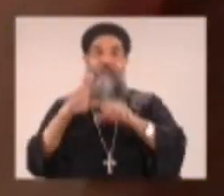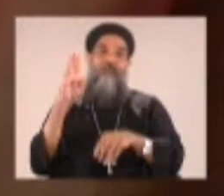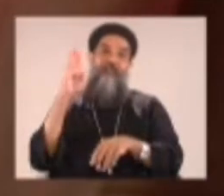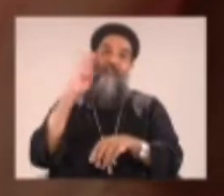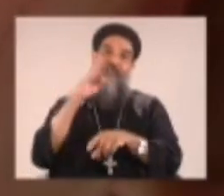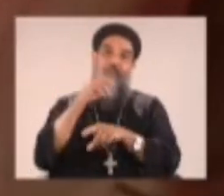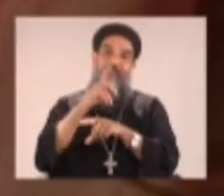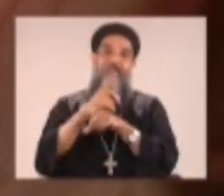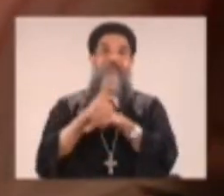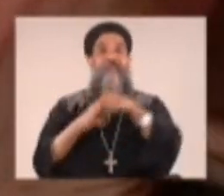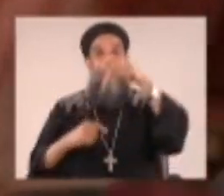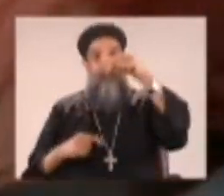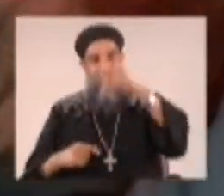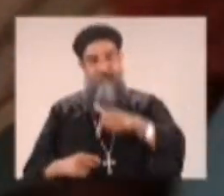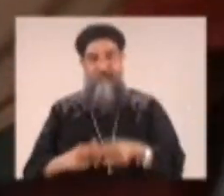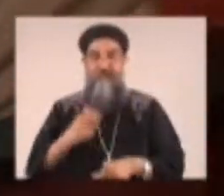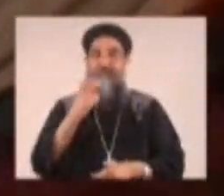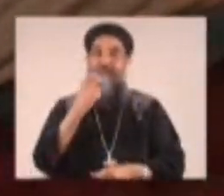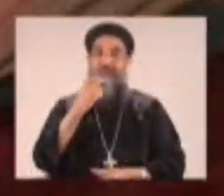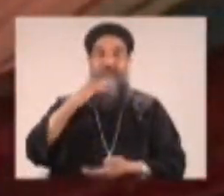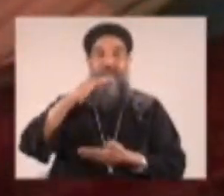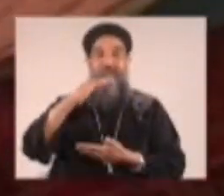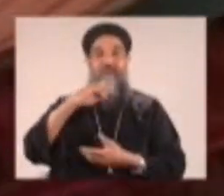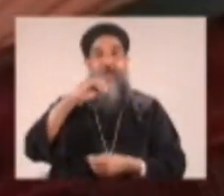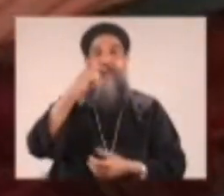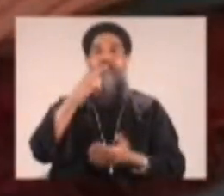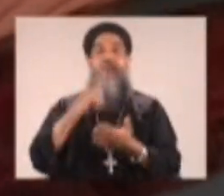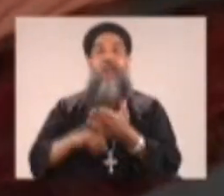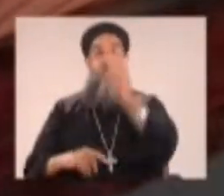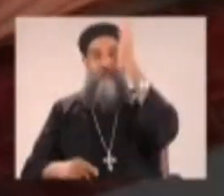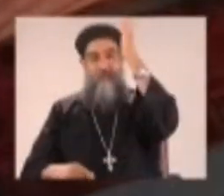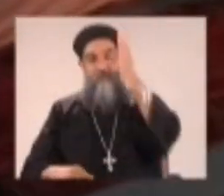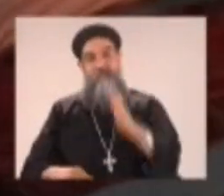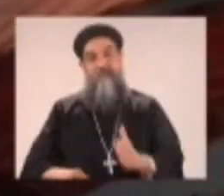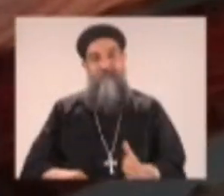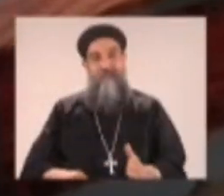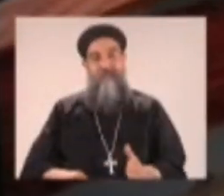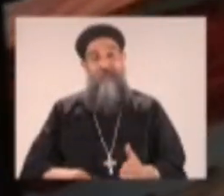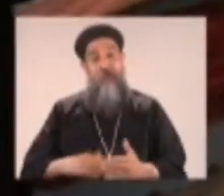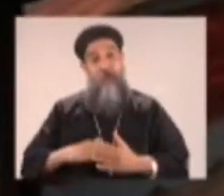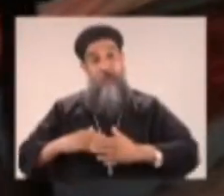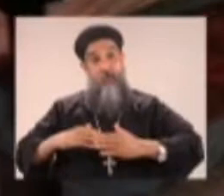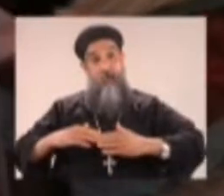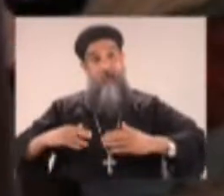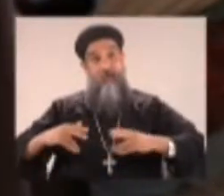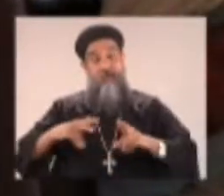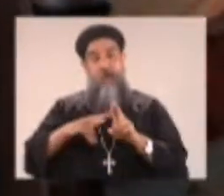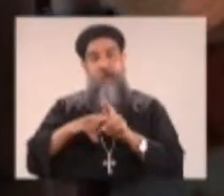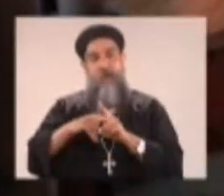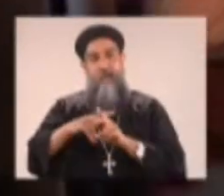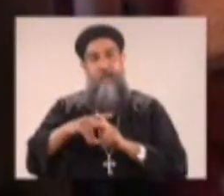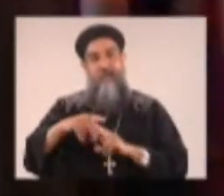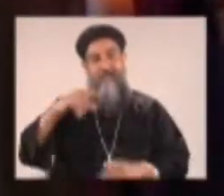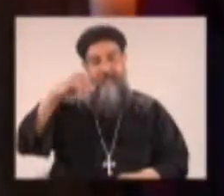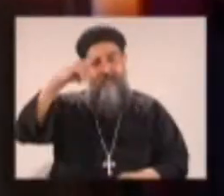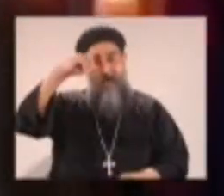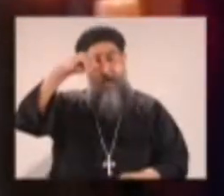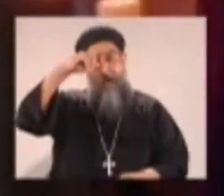اسمه صمويل، وكان ولد كويس قوي، وكان عايش في هيكل ربنا مع عالي